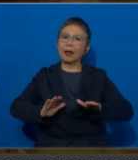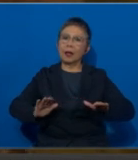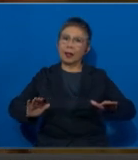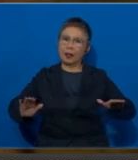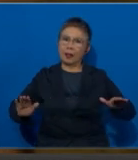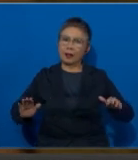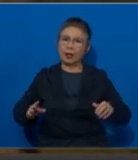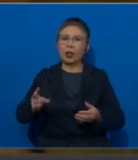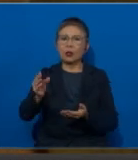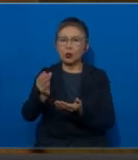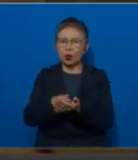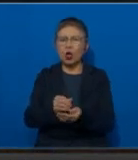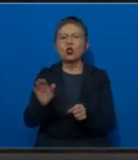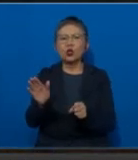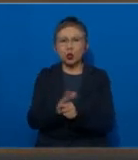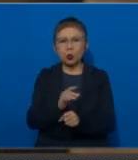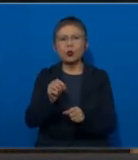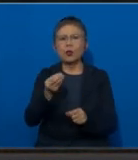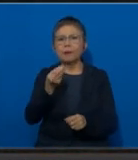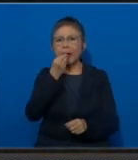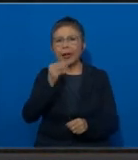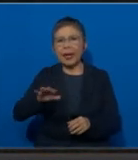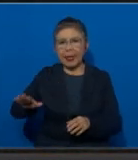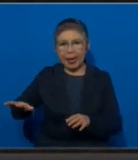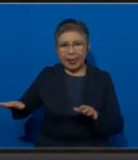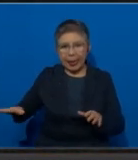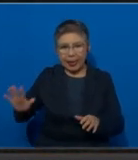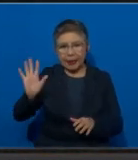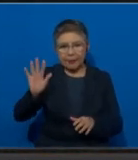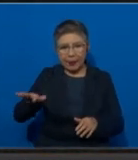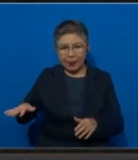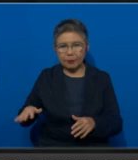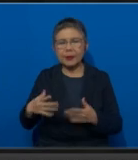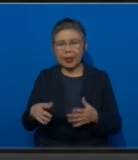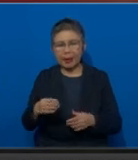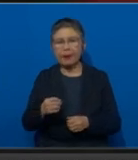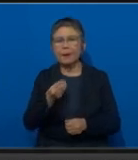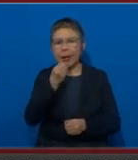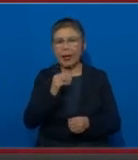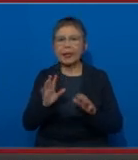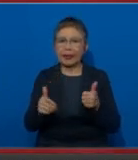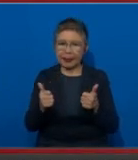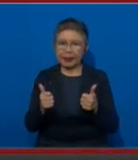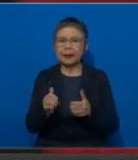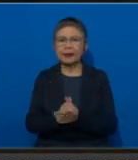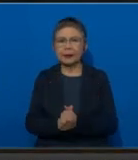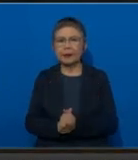memberikan penghidupan untuk anak-anaknya di rumah. Ia bersyukur anaknya masih bisa makan dengan cukup setiap hari.